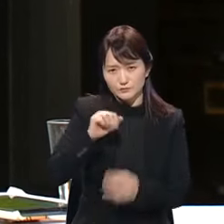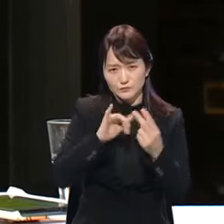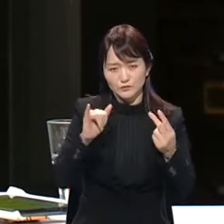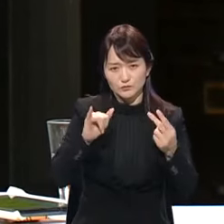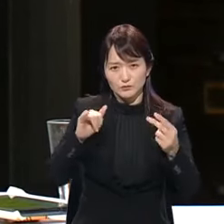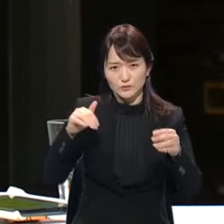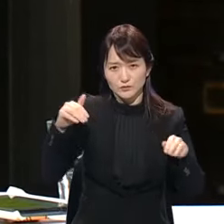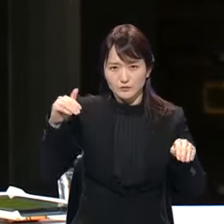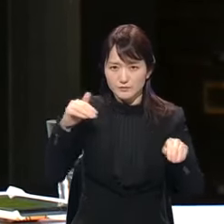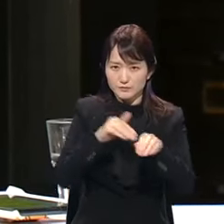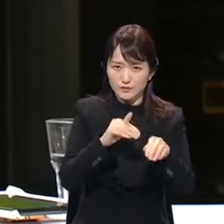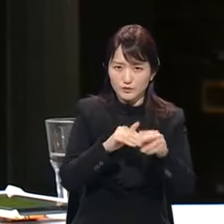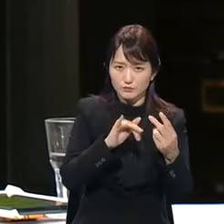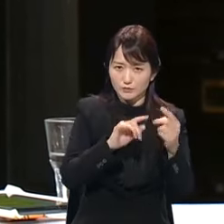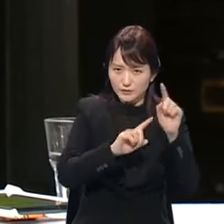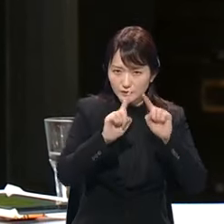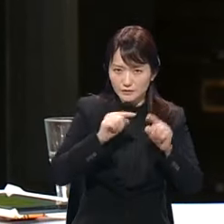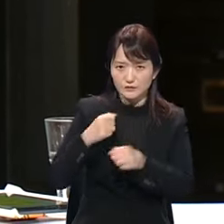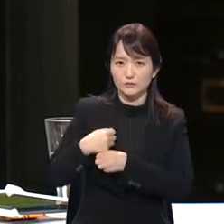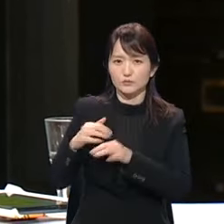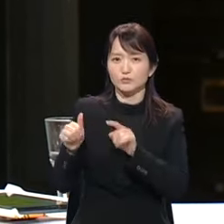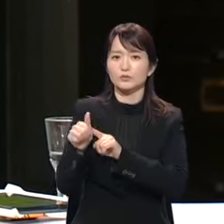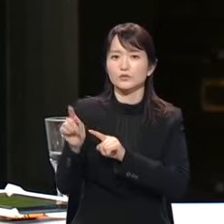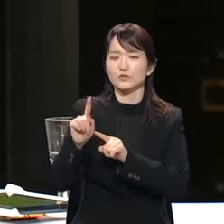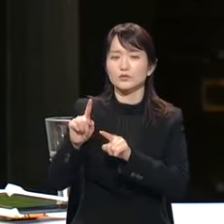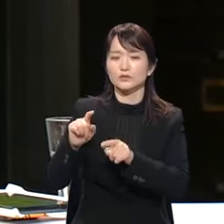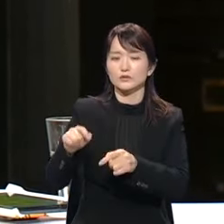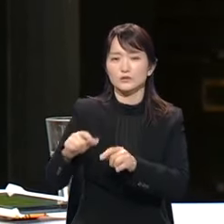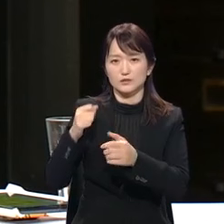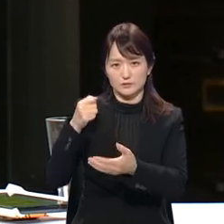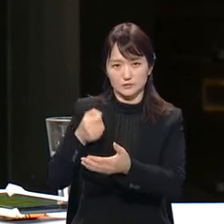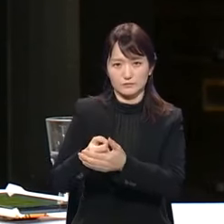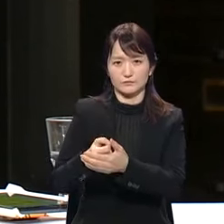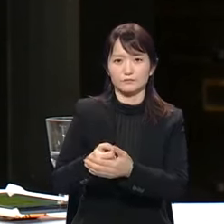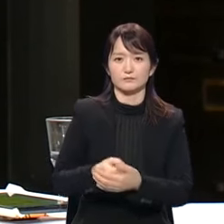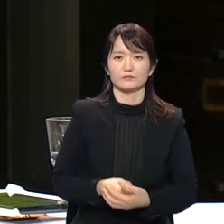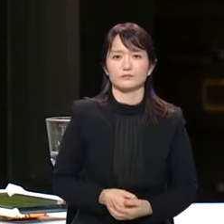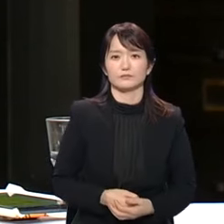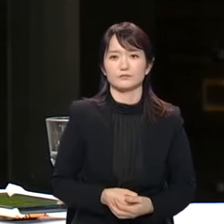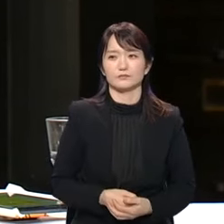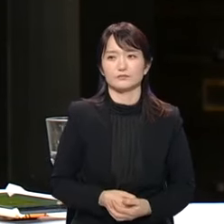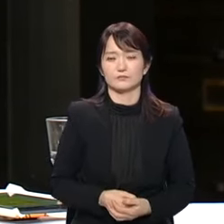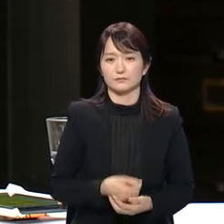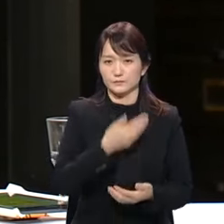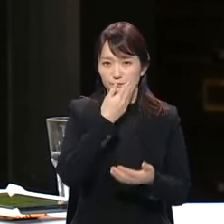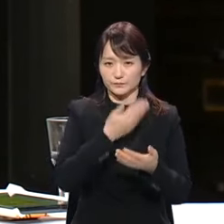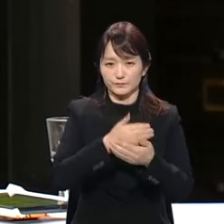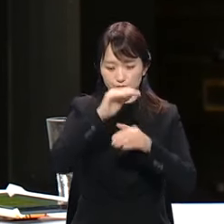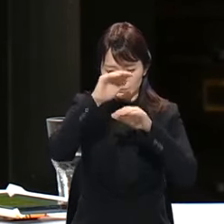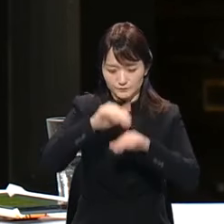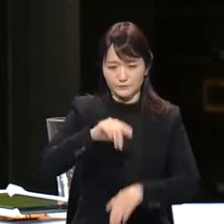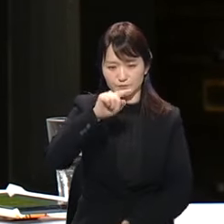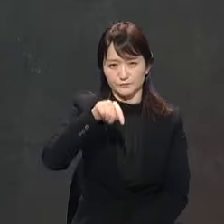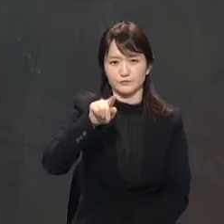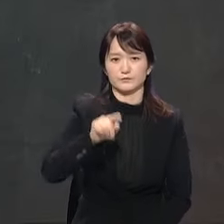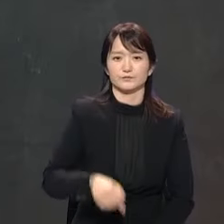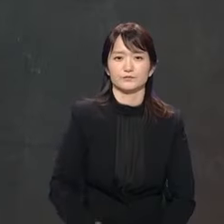다치게 한이 군인에 대해서 어떤 판결을 내렸을까요 체크 포인트